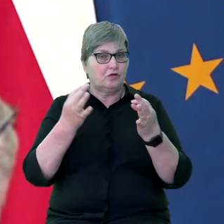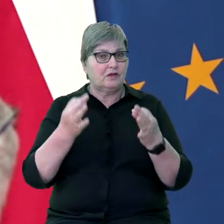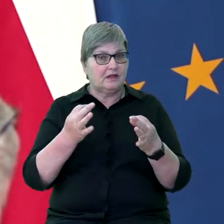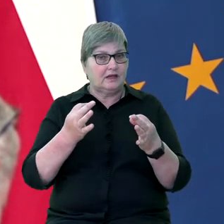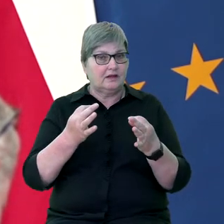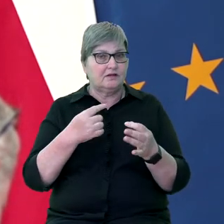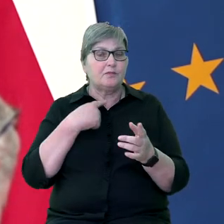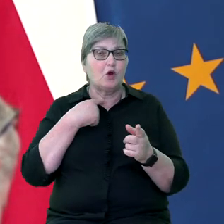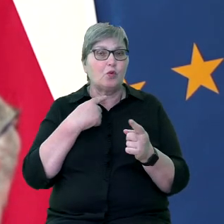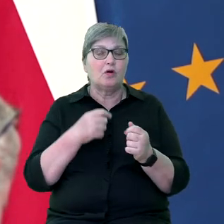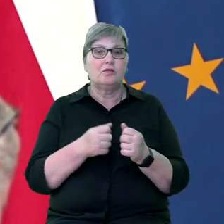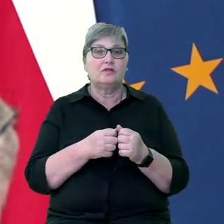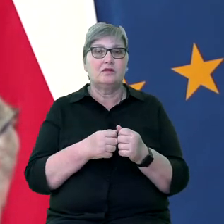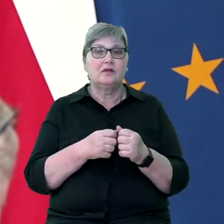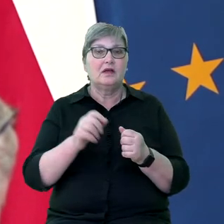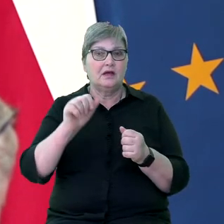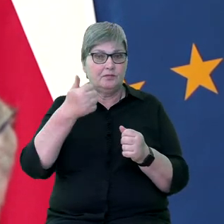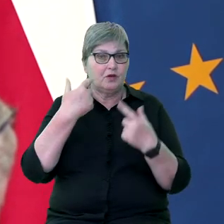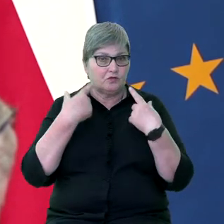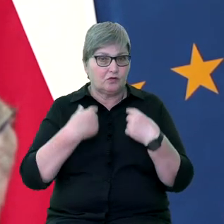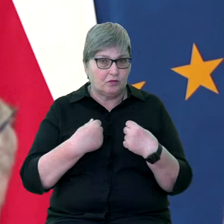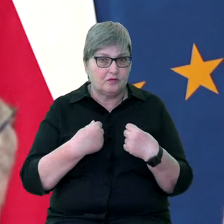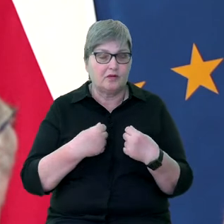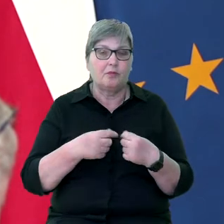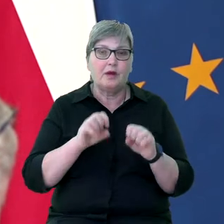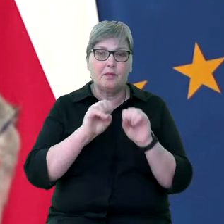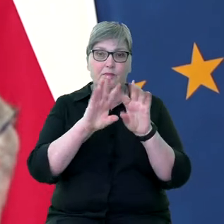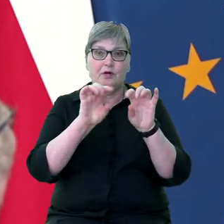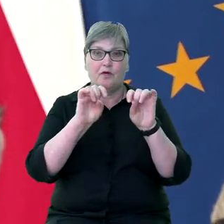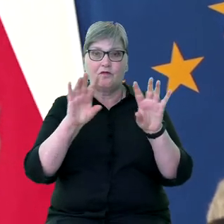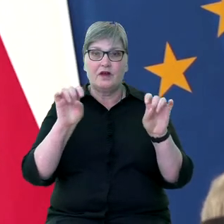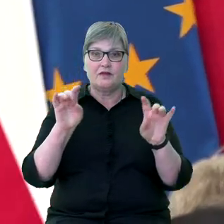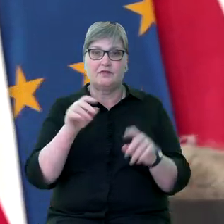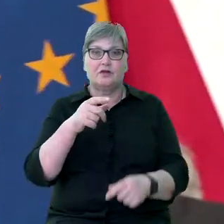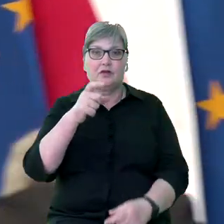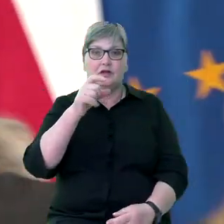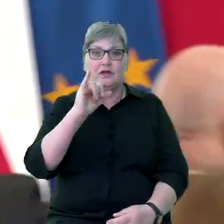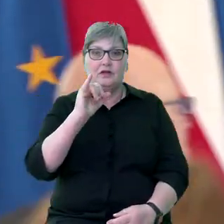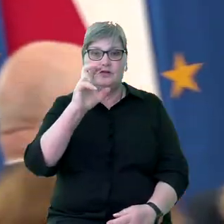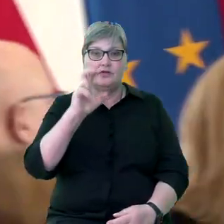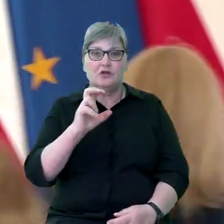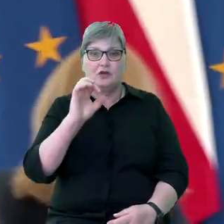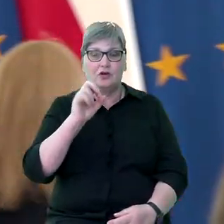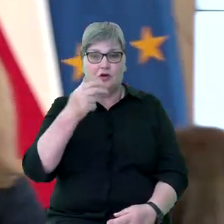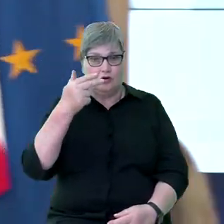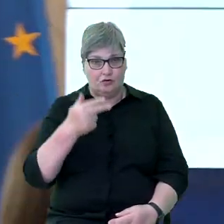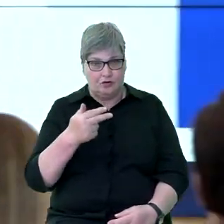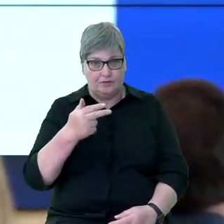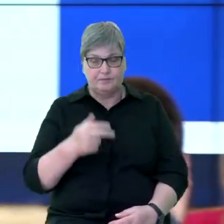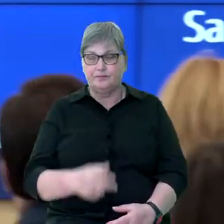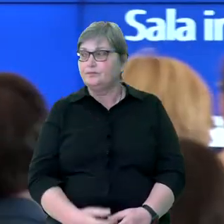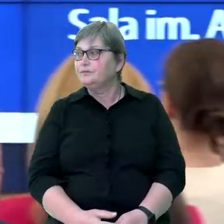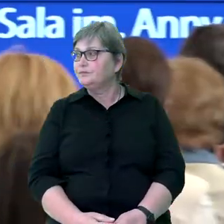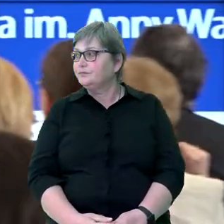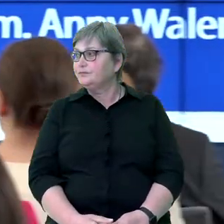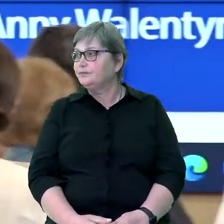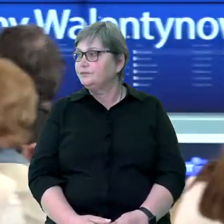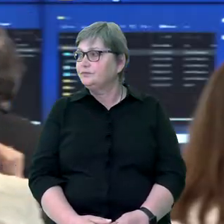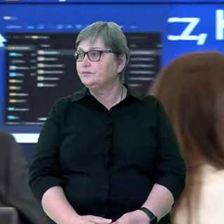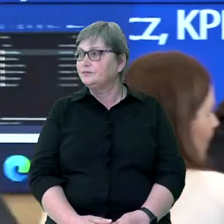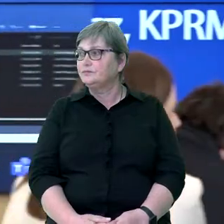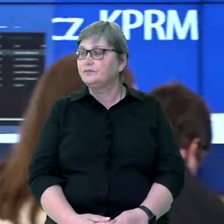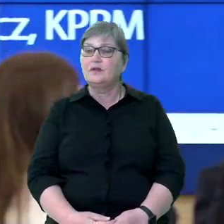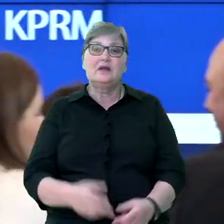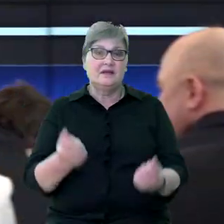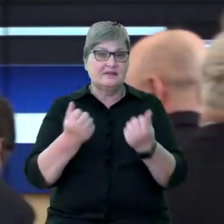pierwszego prelegenta, profesora Pawła Cichonia z Katedry Historii Administracji i Myśli Administracyjnej Uniwersytetu